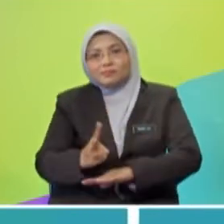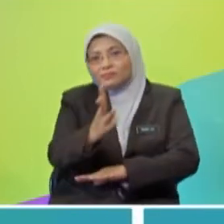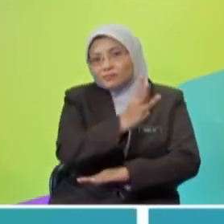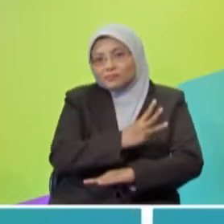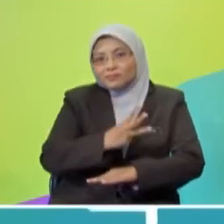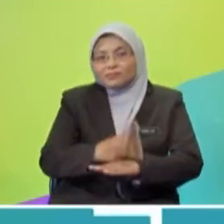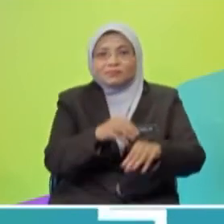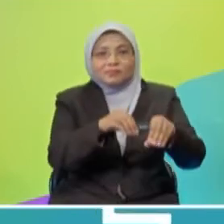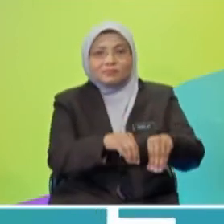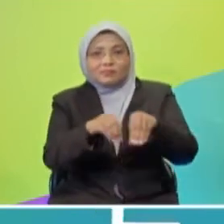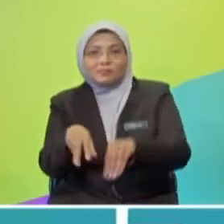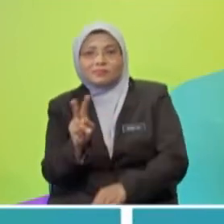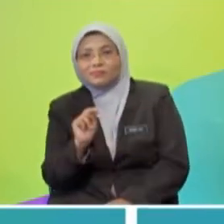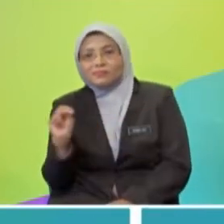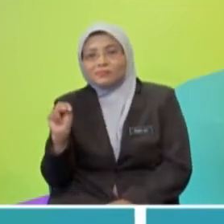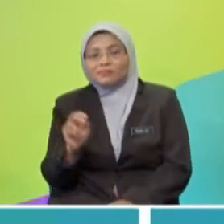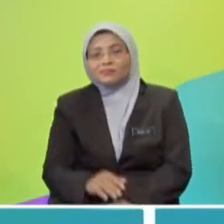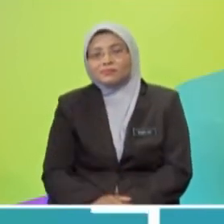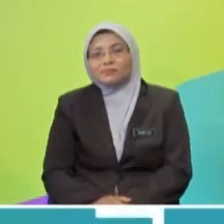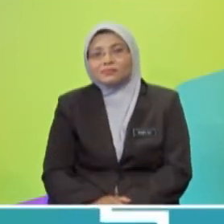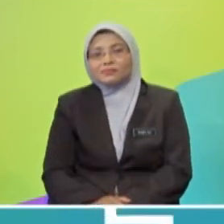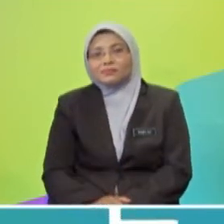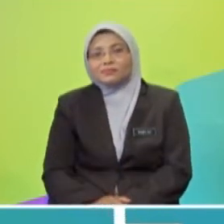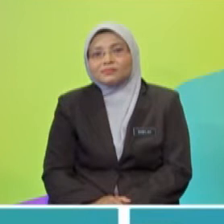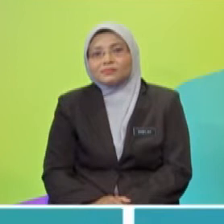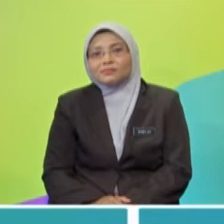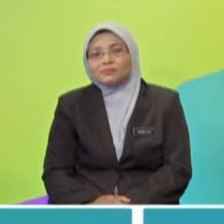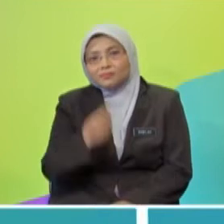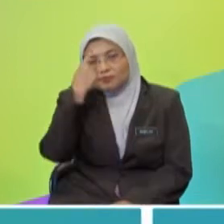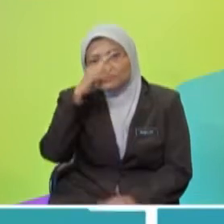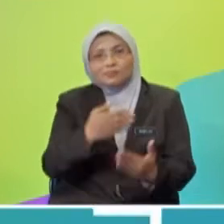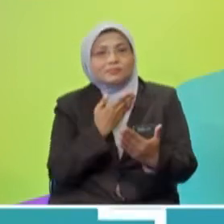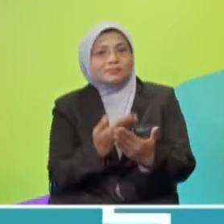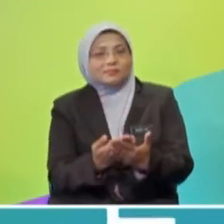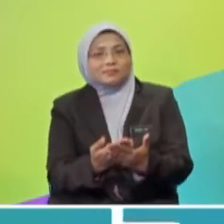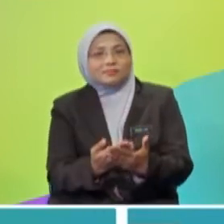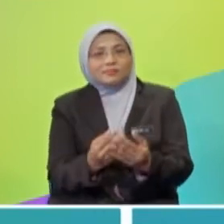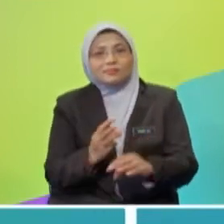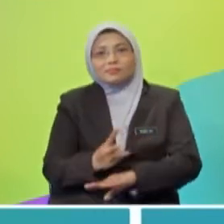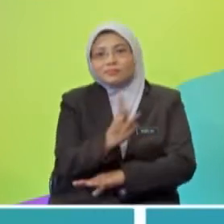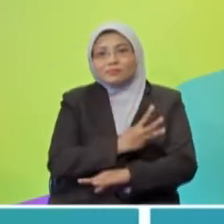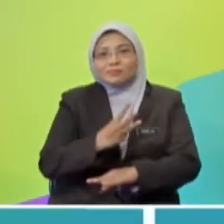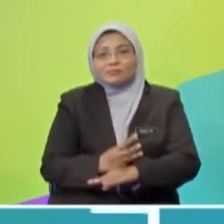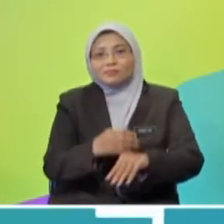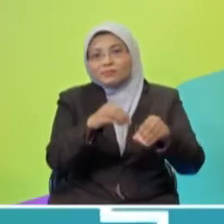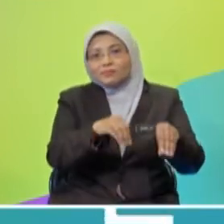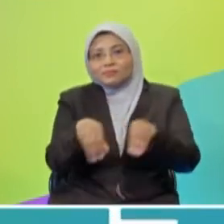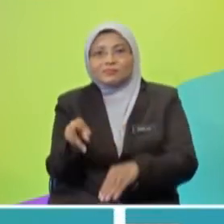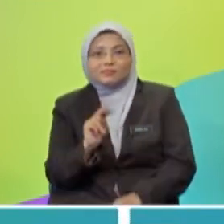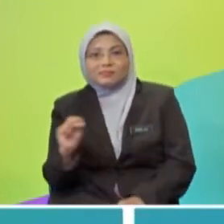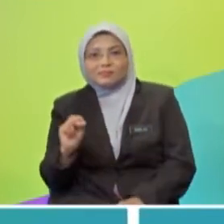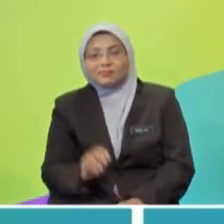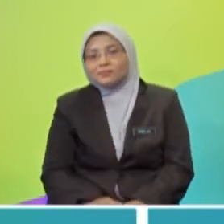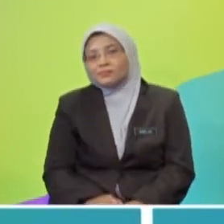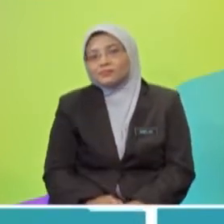lebih Hai memeriahkannya kita mau Mantap kalilah hasil pertanian negara ya oke sumbangan Khalifah Umar bin khoththob dalam bidang